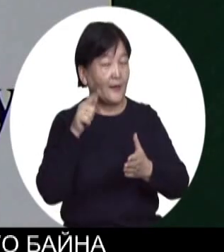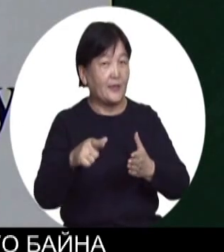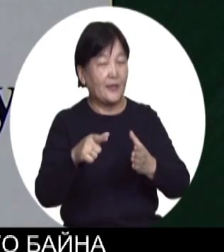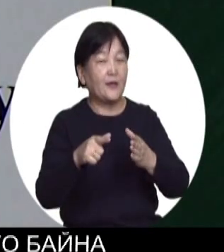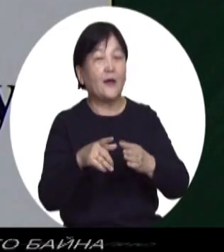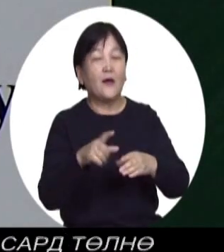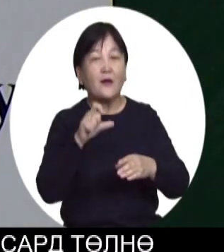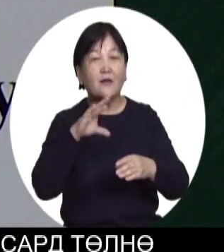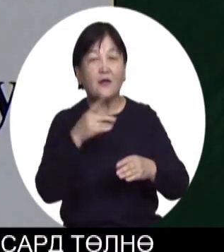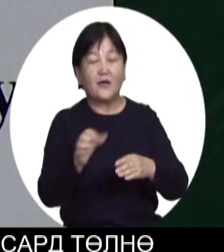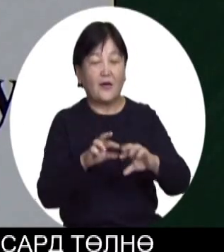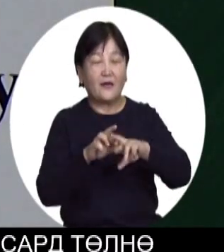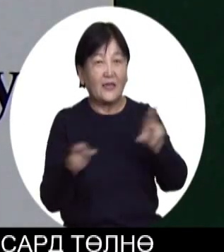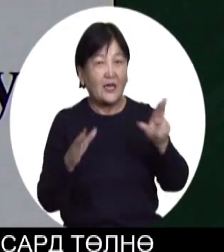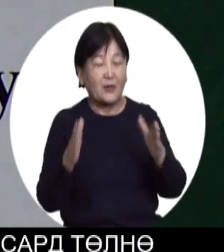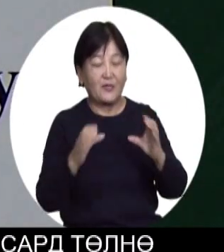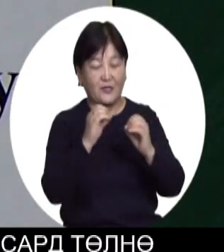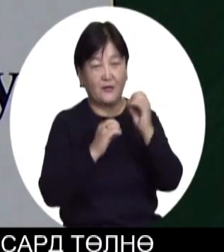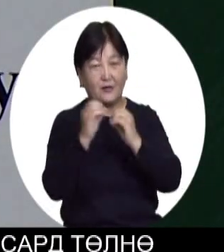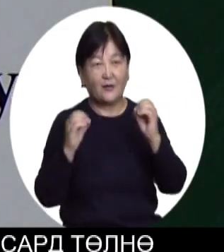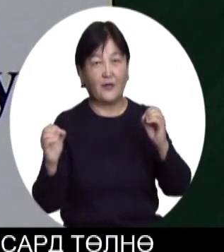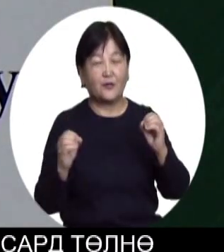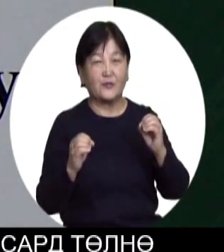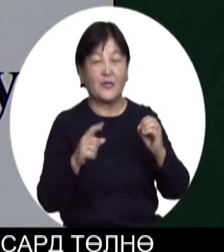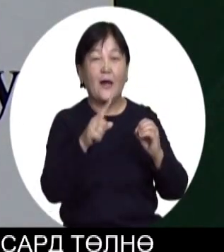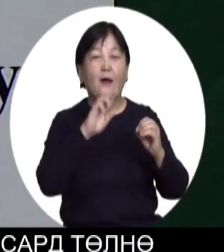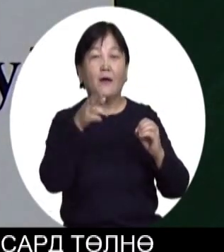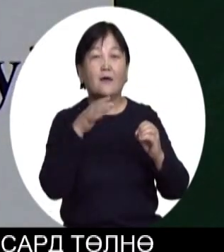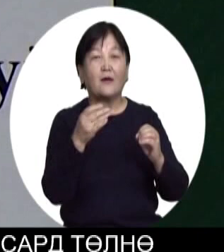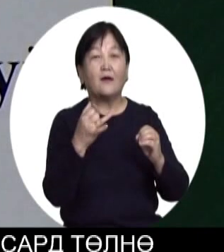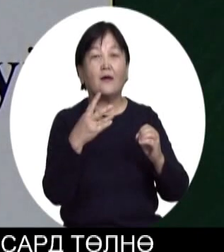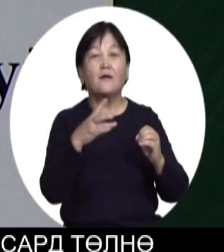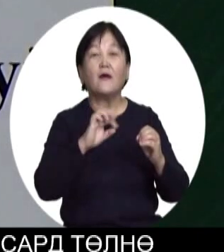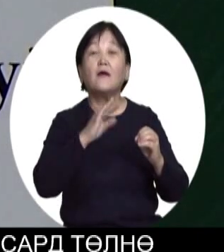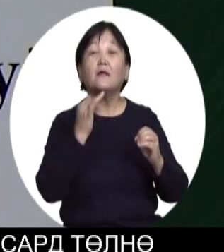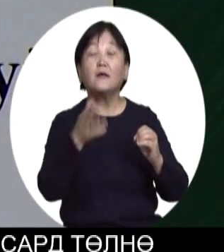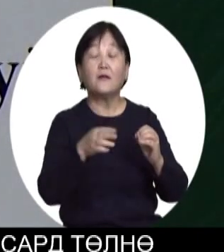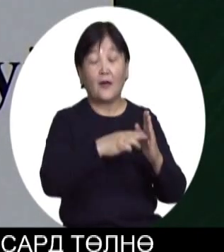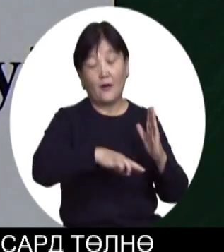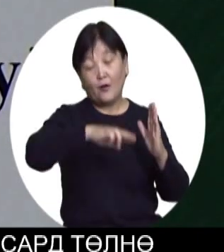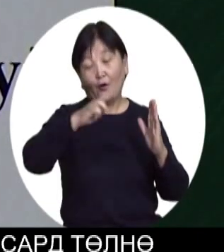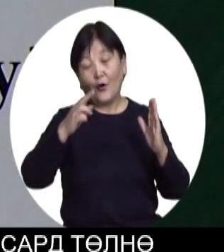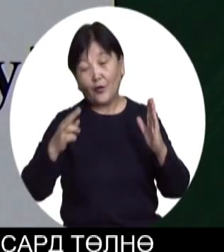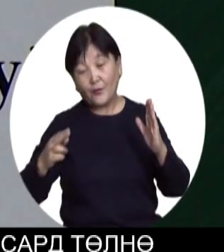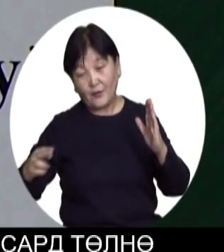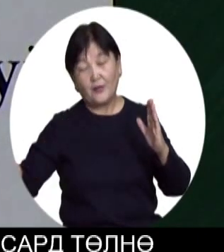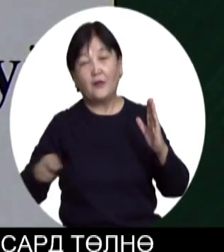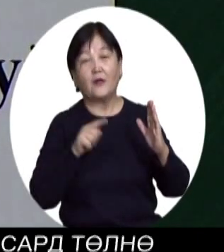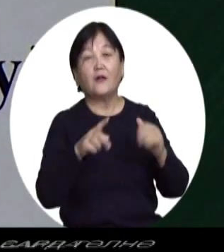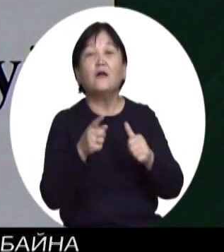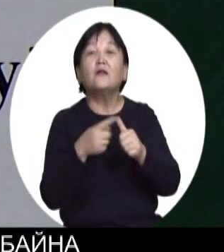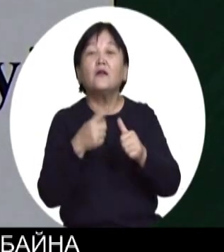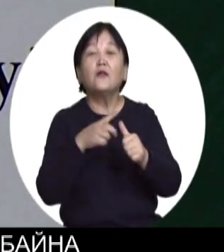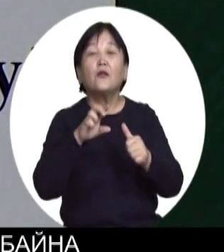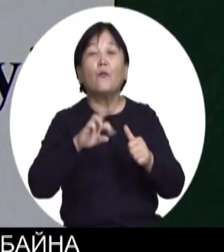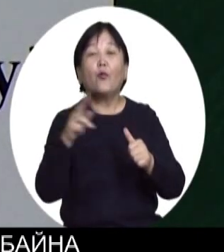жижиг хэсгийн тоог кинетик энергиэс хамааруулан байгуулсан мөрийг Больцманны тархалтын мөр гэж.